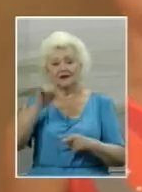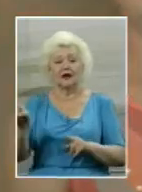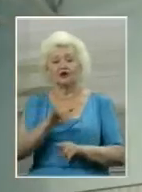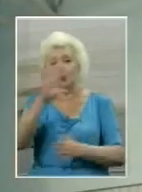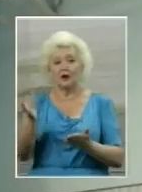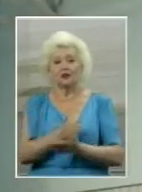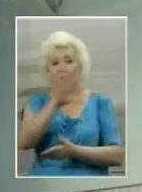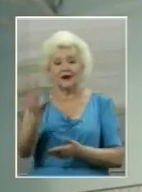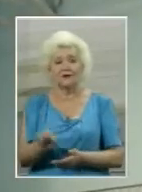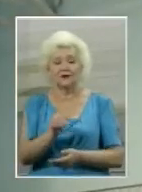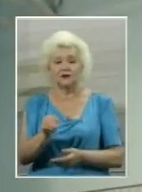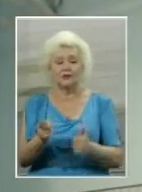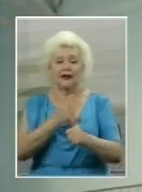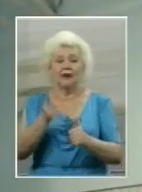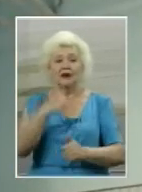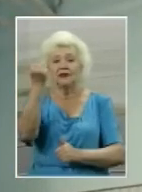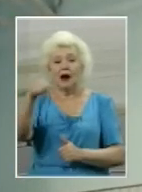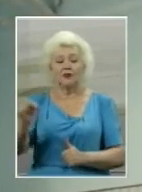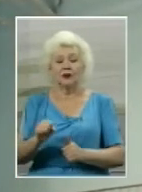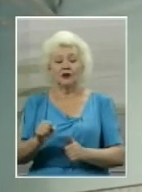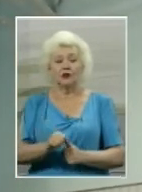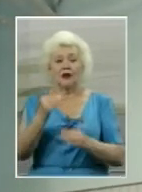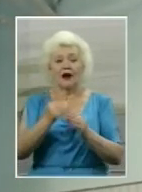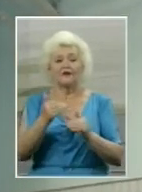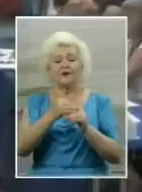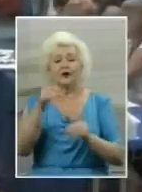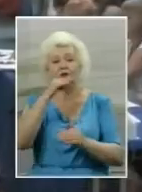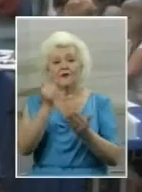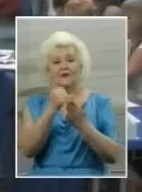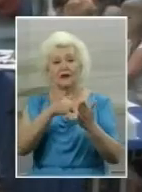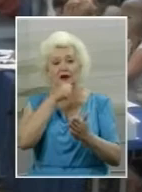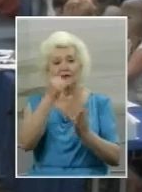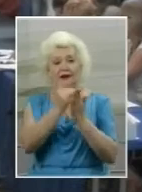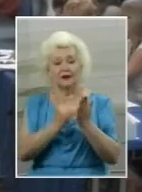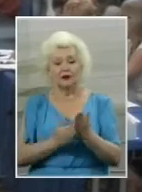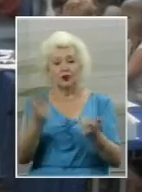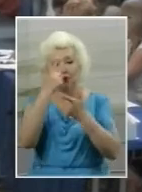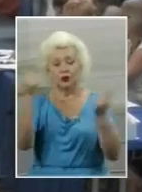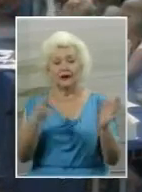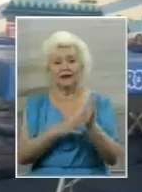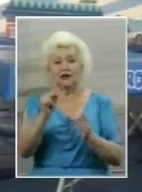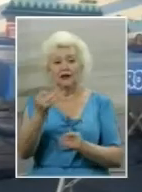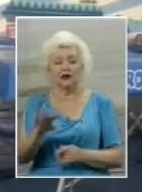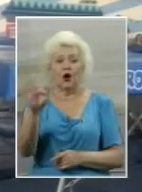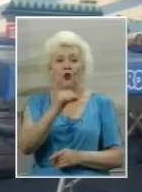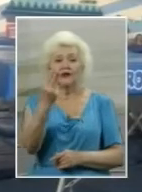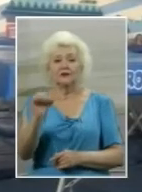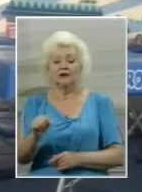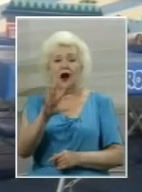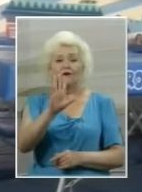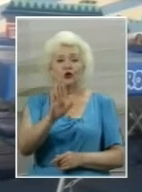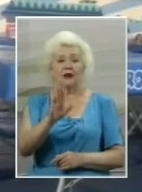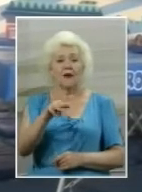все. Імена переможців в кожній віковій категорії журі оголосить 9 червня. Ольга Швидка, Володимир